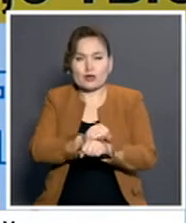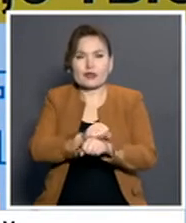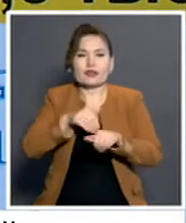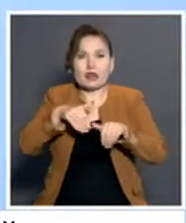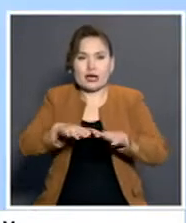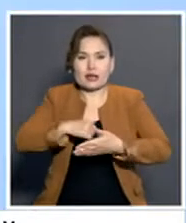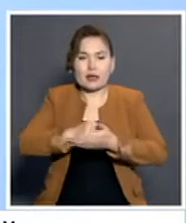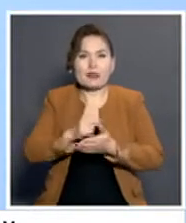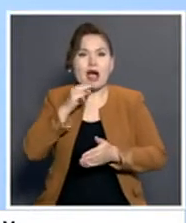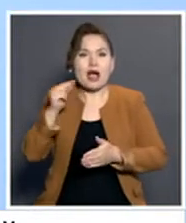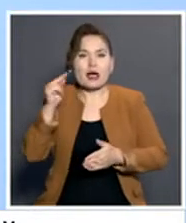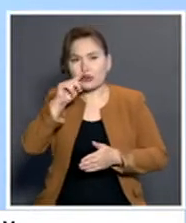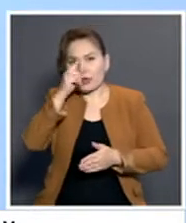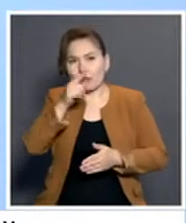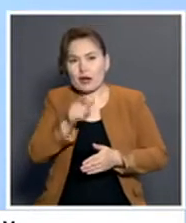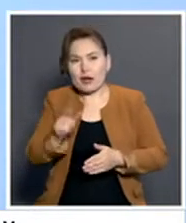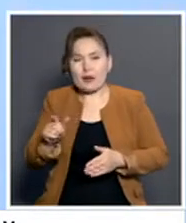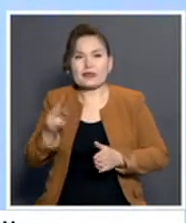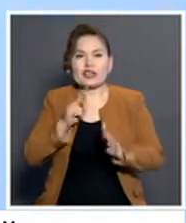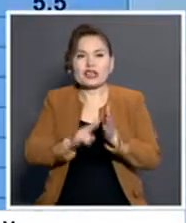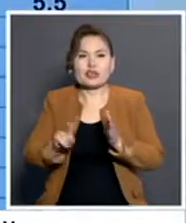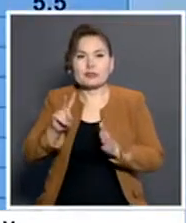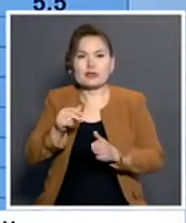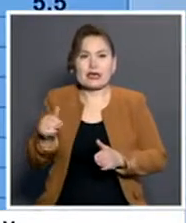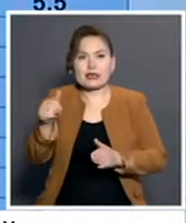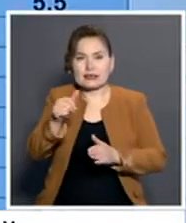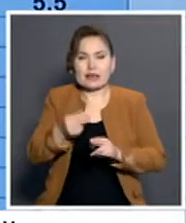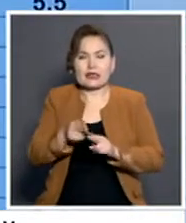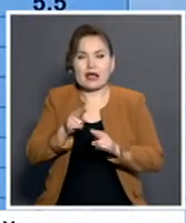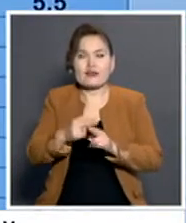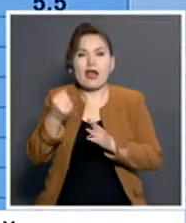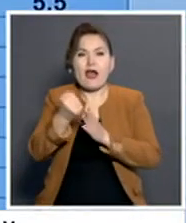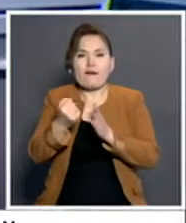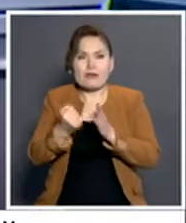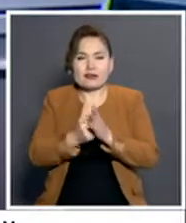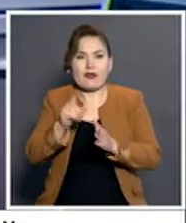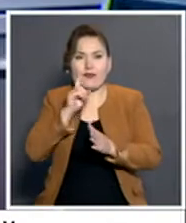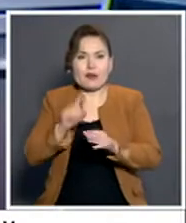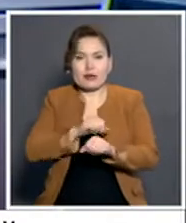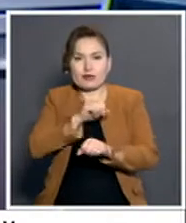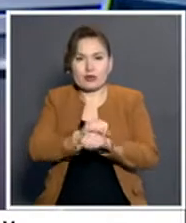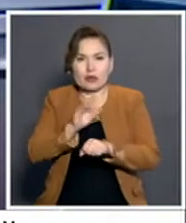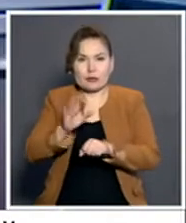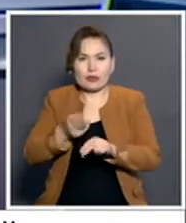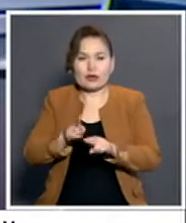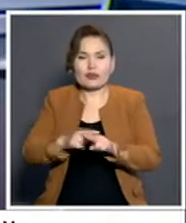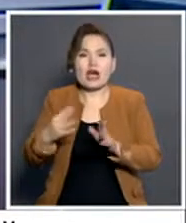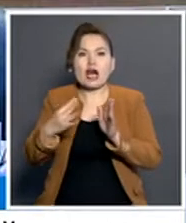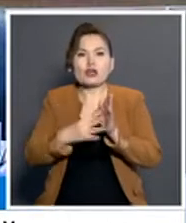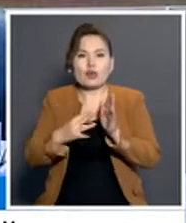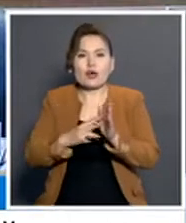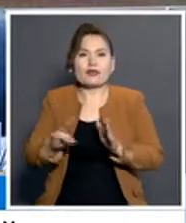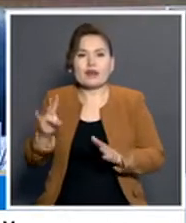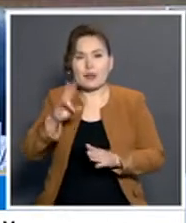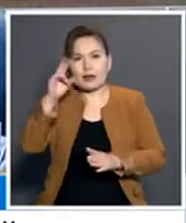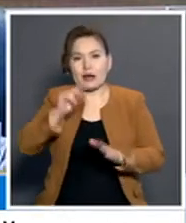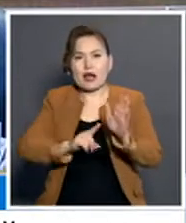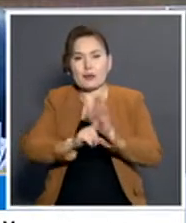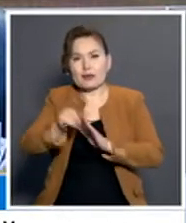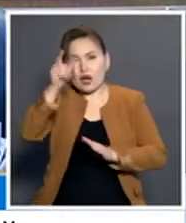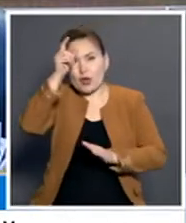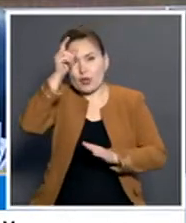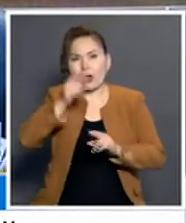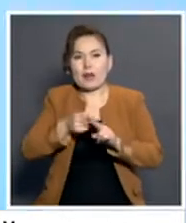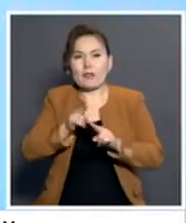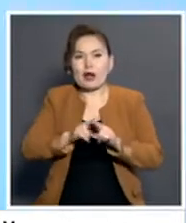Қытай мен Үндістан азаматтарының 78 сағаттық визасыз режимі де жыл соңына дейін тоқтатылады. Сондай-ақ 9 қарашадан бастап Түркия мен Радаға